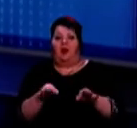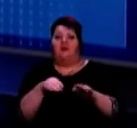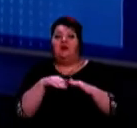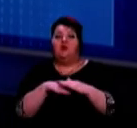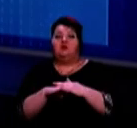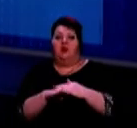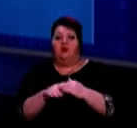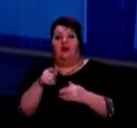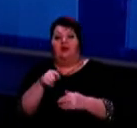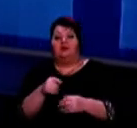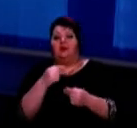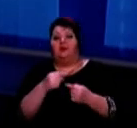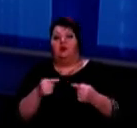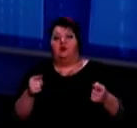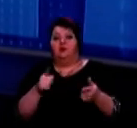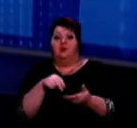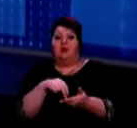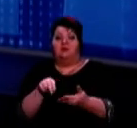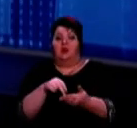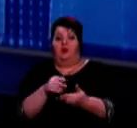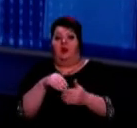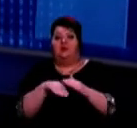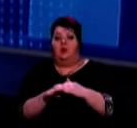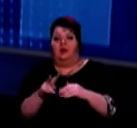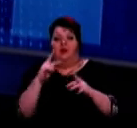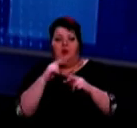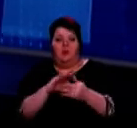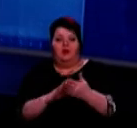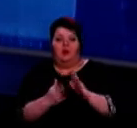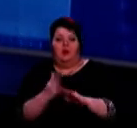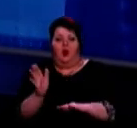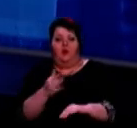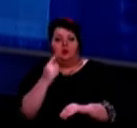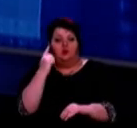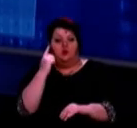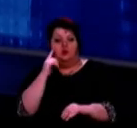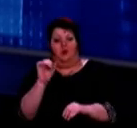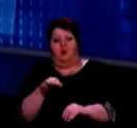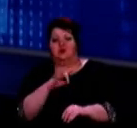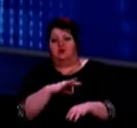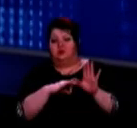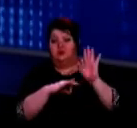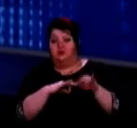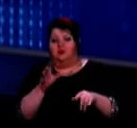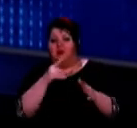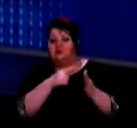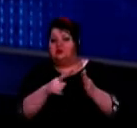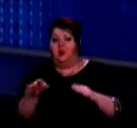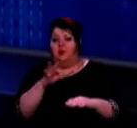Тому що ті продукти, які ви закупили і зберігаєте в неправильних умовах, а потім думаєте, що можна споживати, навіть якщо термін